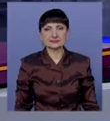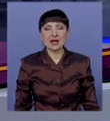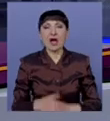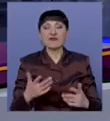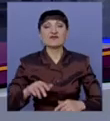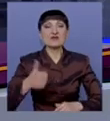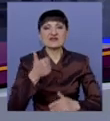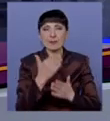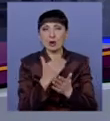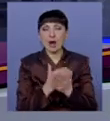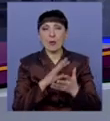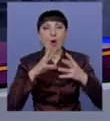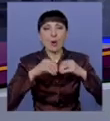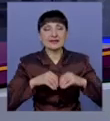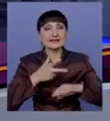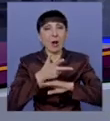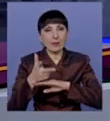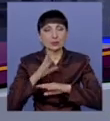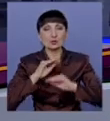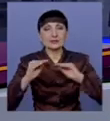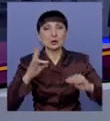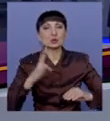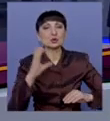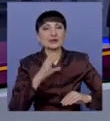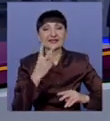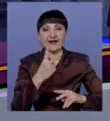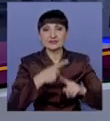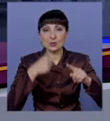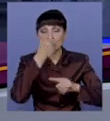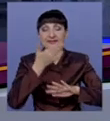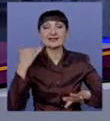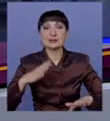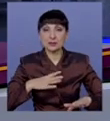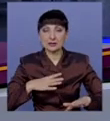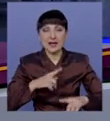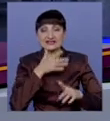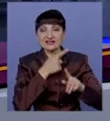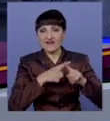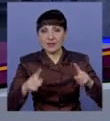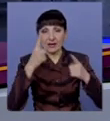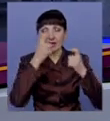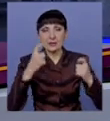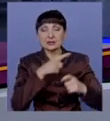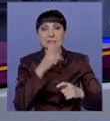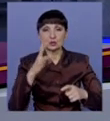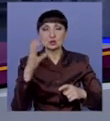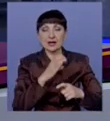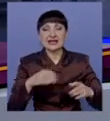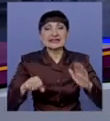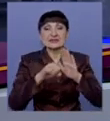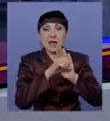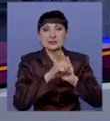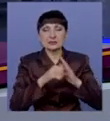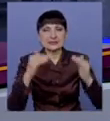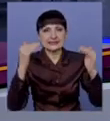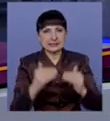А вот впервые программные комплексы «Сергек» установили в Нур-Султане еще 2,5 года назад. И за это время, по данным столичных властей, смертность на дорогах